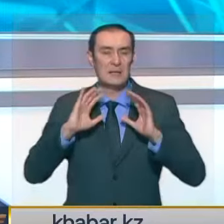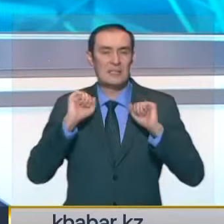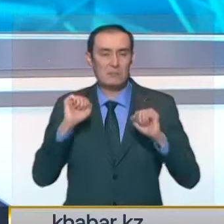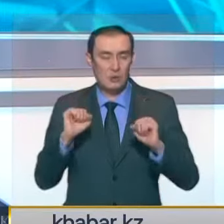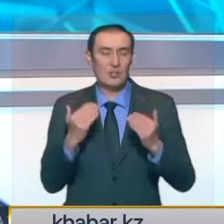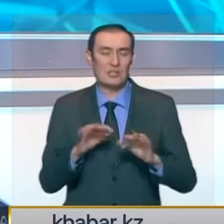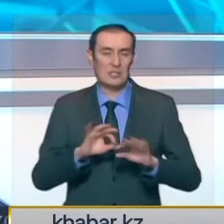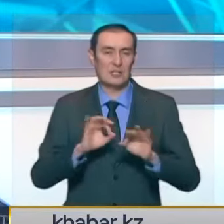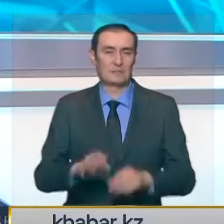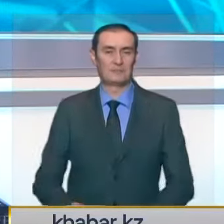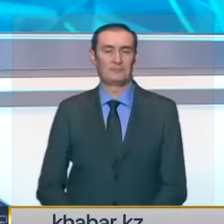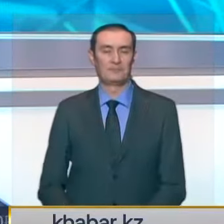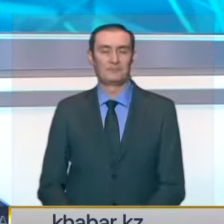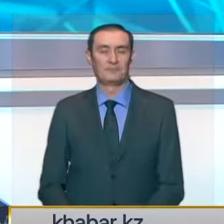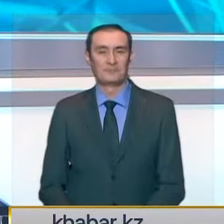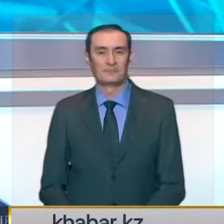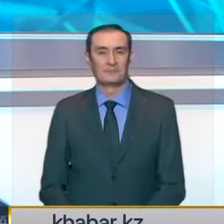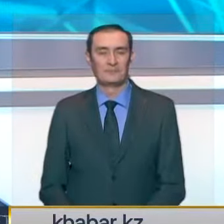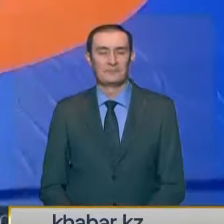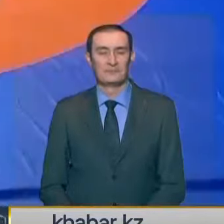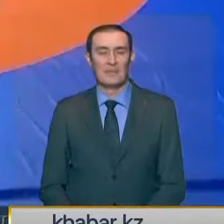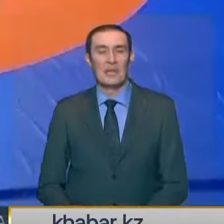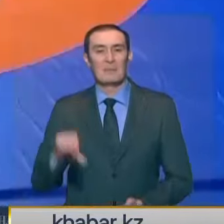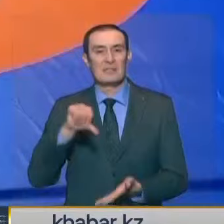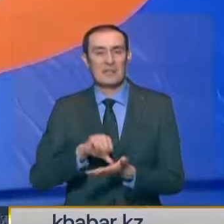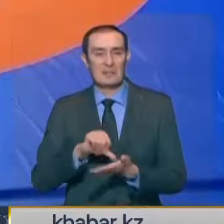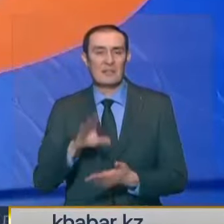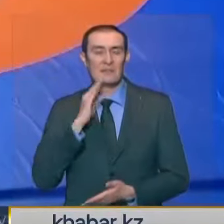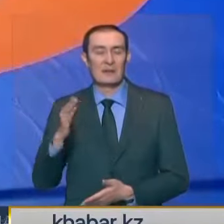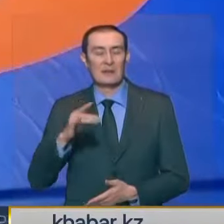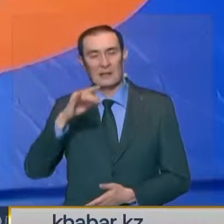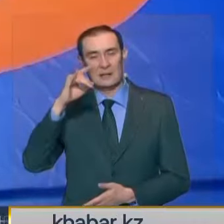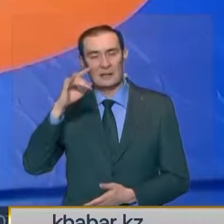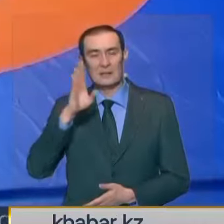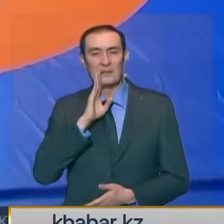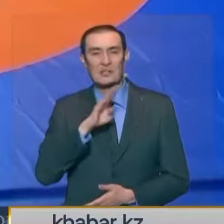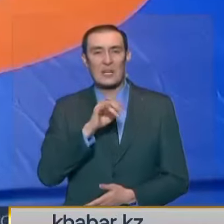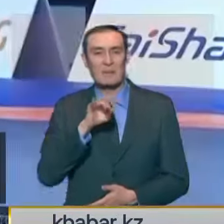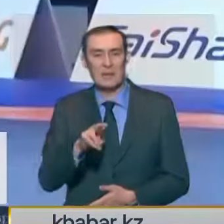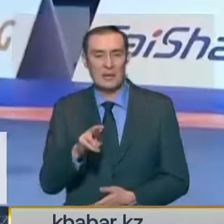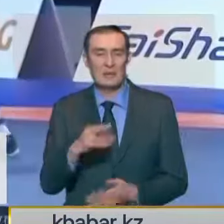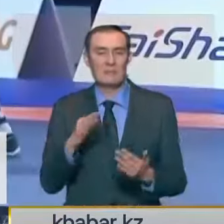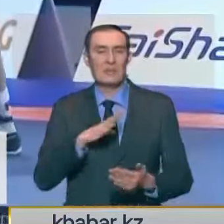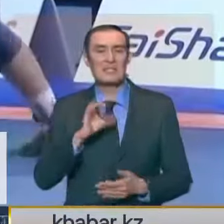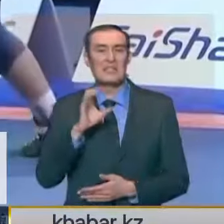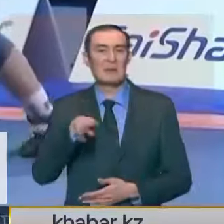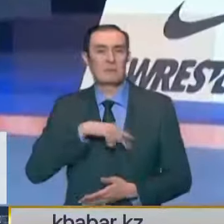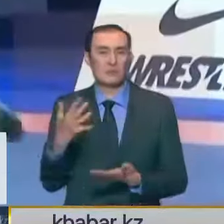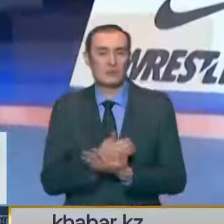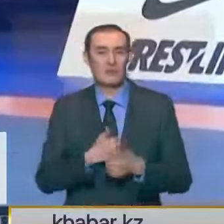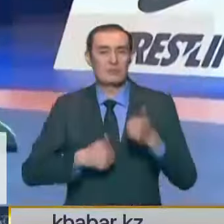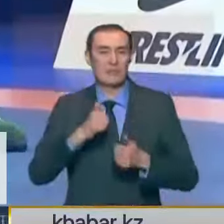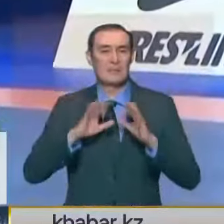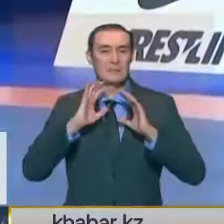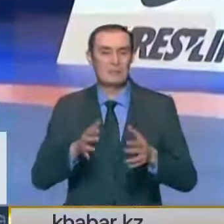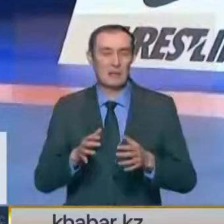спорта расскажет Зарина кусаноне сборной Казахстана по женской борьбе жамиля бакберген стала серебряным призёром чемпионата